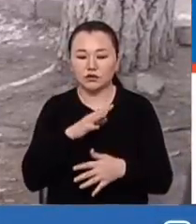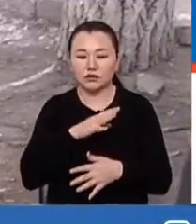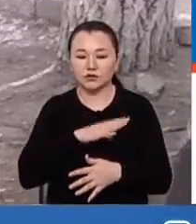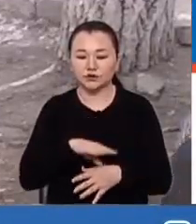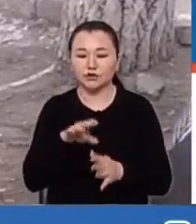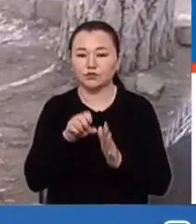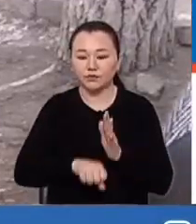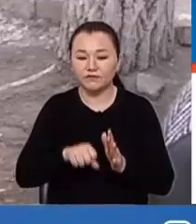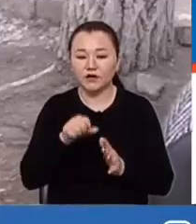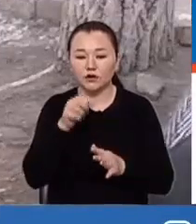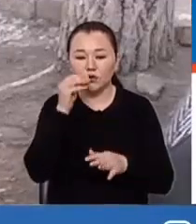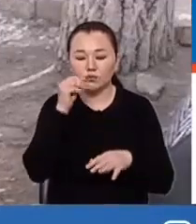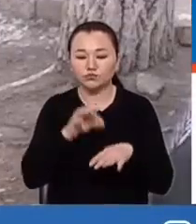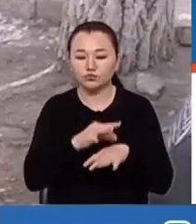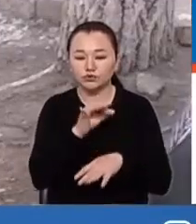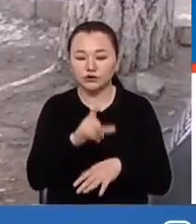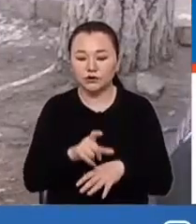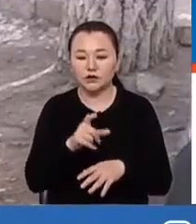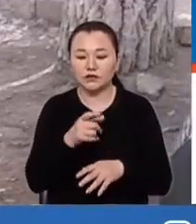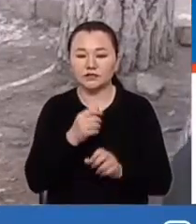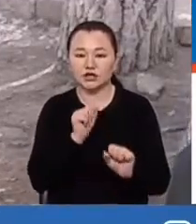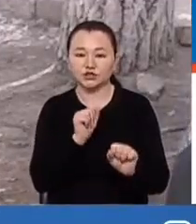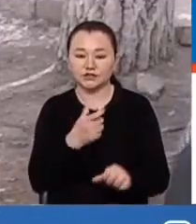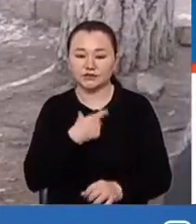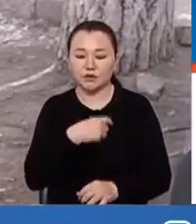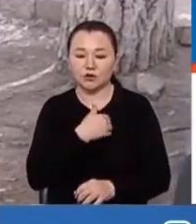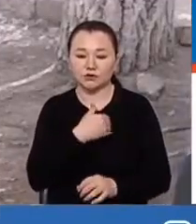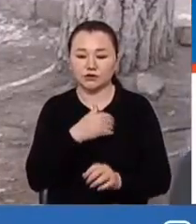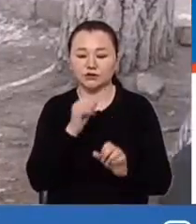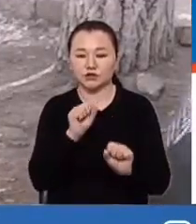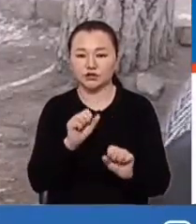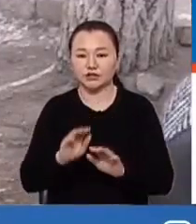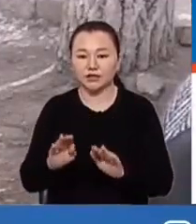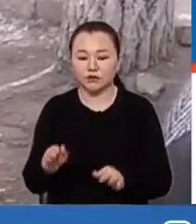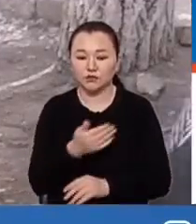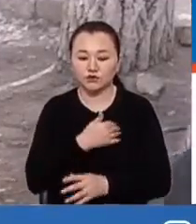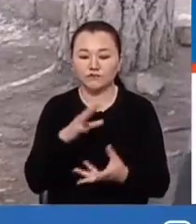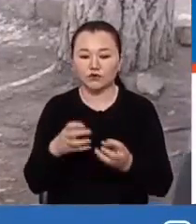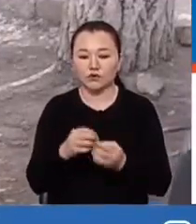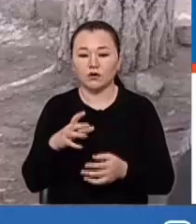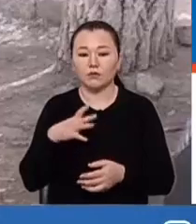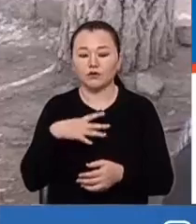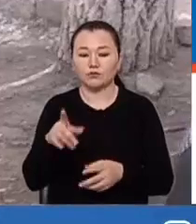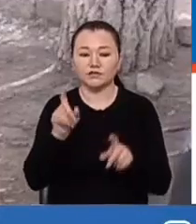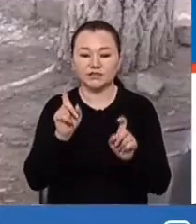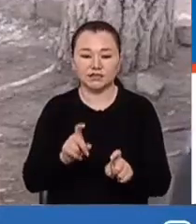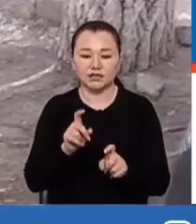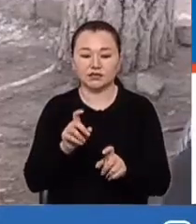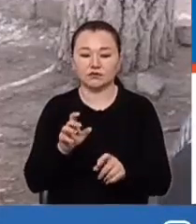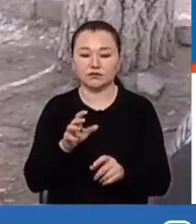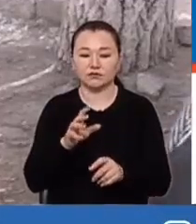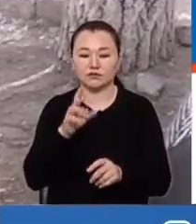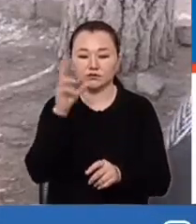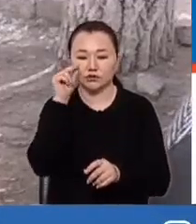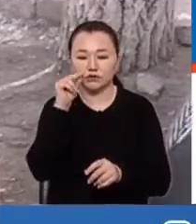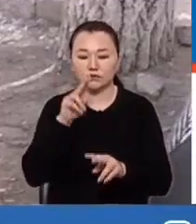получается, мужей, которые, ну, в попытке защитить себя и защитить детей. И в итоге они потом сидят